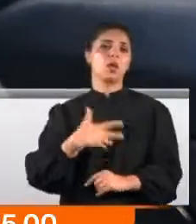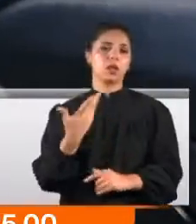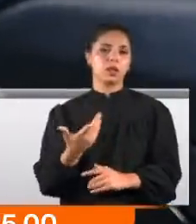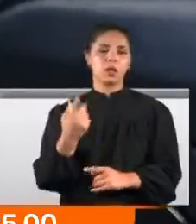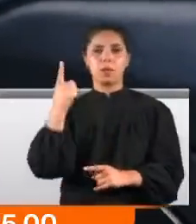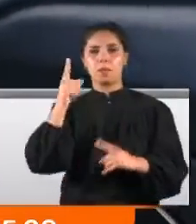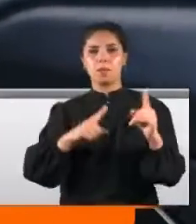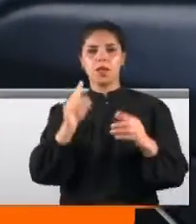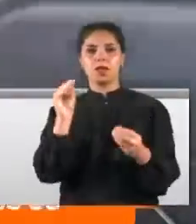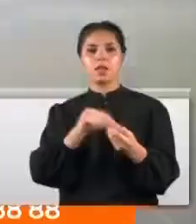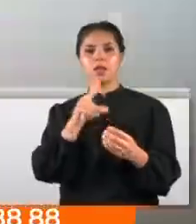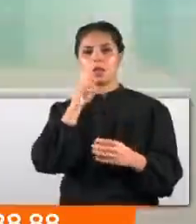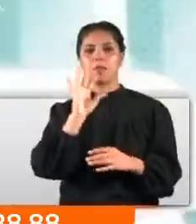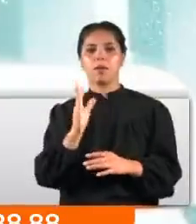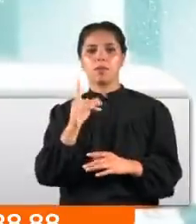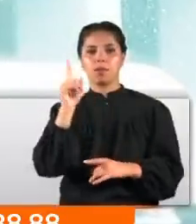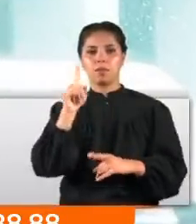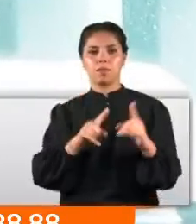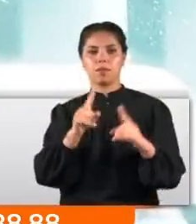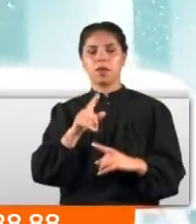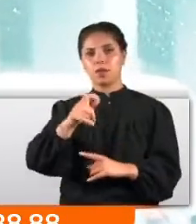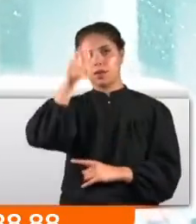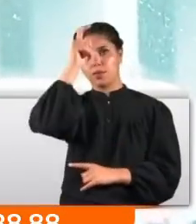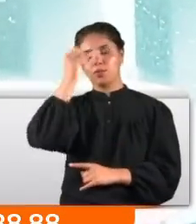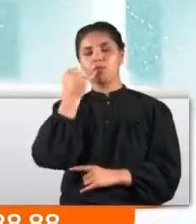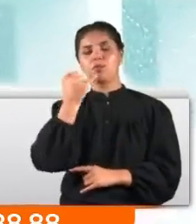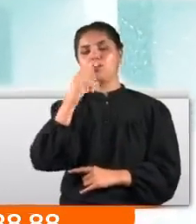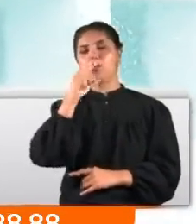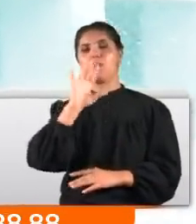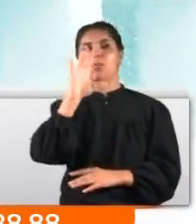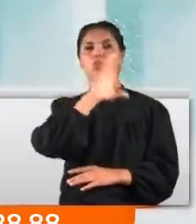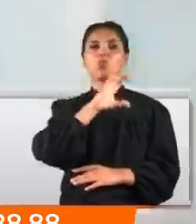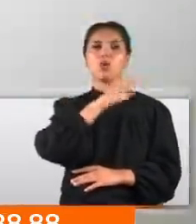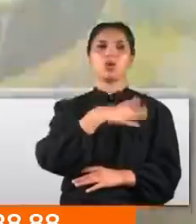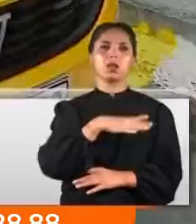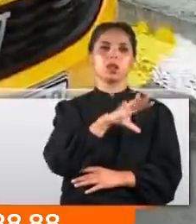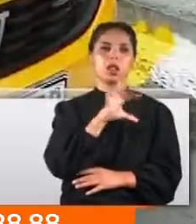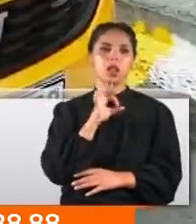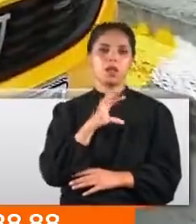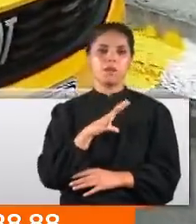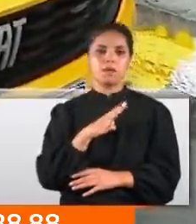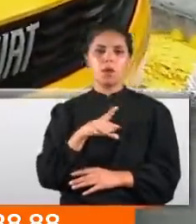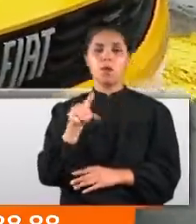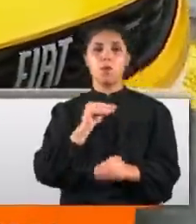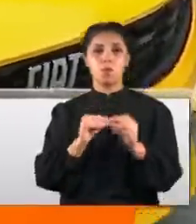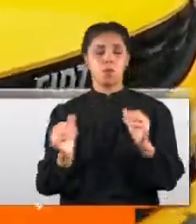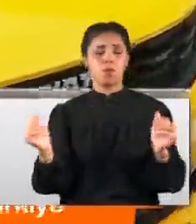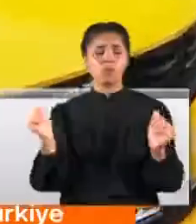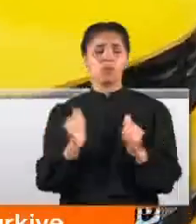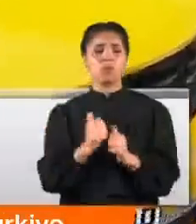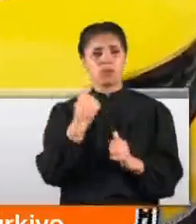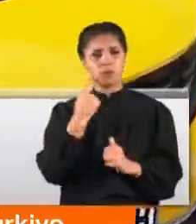bazen yapılan zammı beğenmiyorlar, bazen de yerli müşteri beğenmeyip turist avına çıkıyorlar. Yani sorunlar büyüdükçe